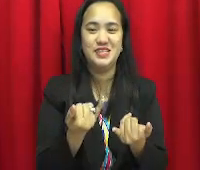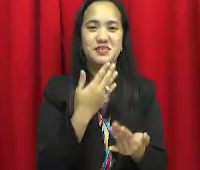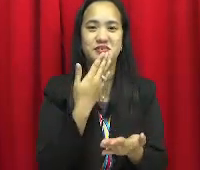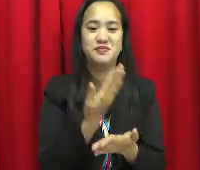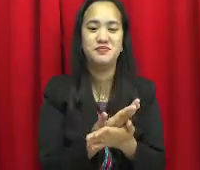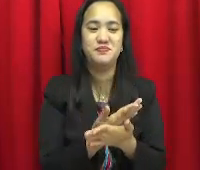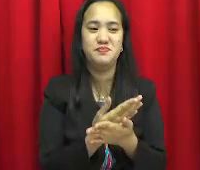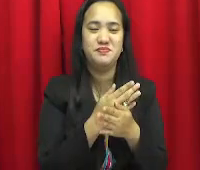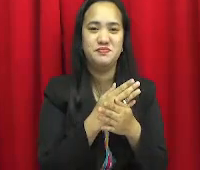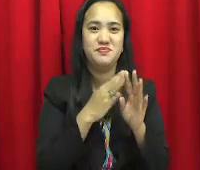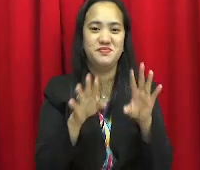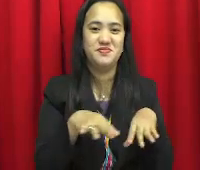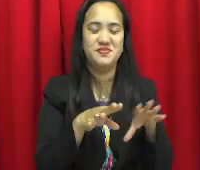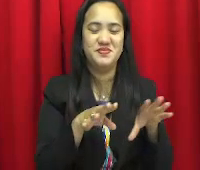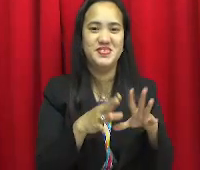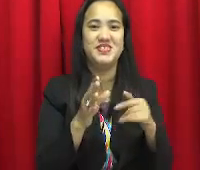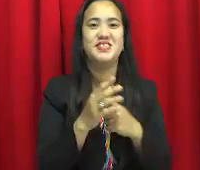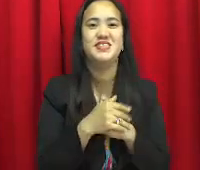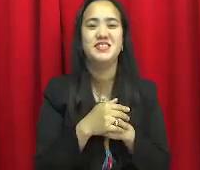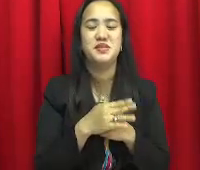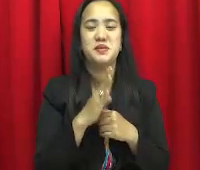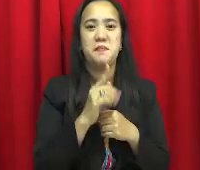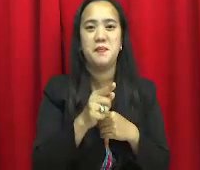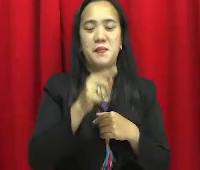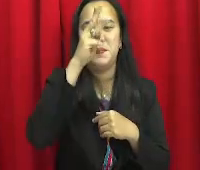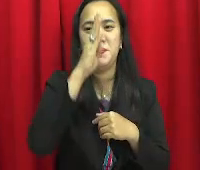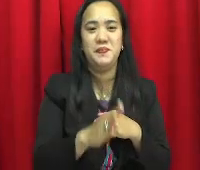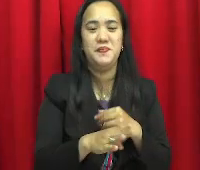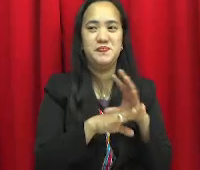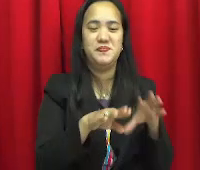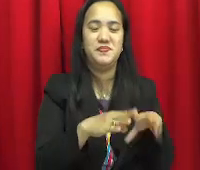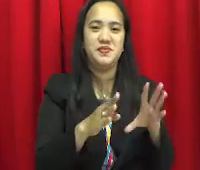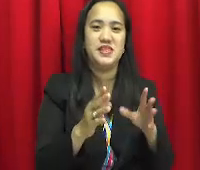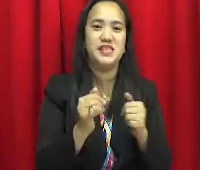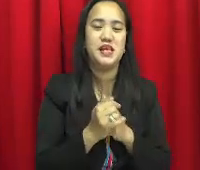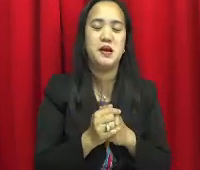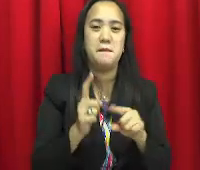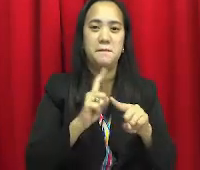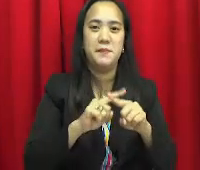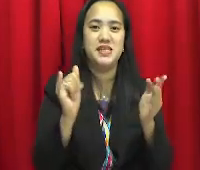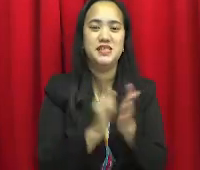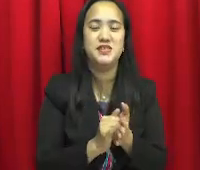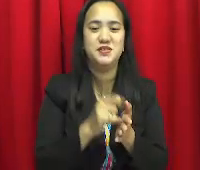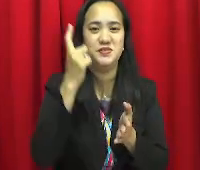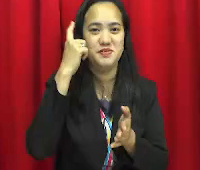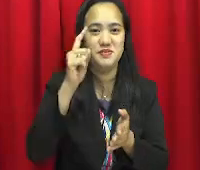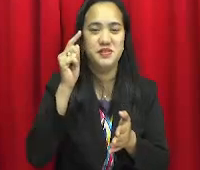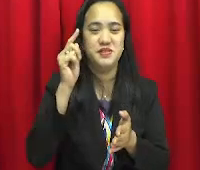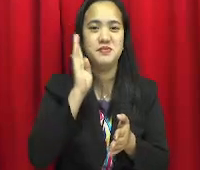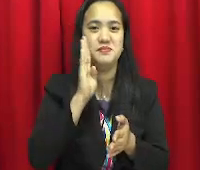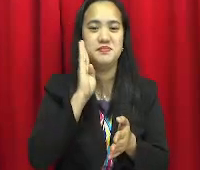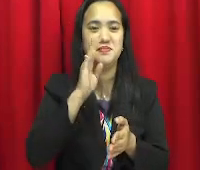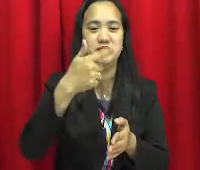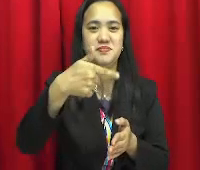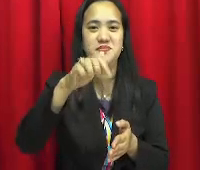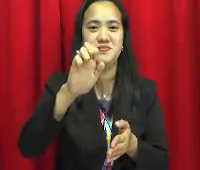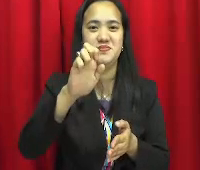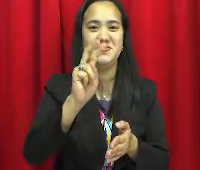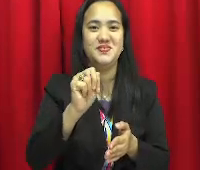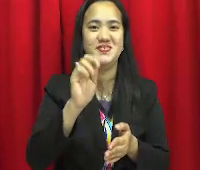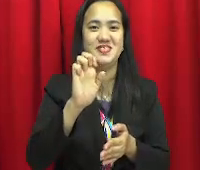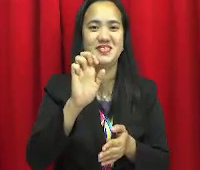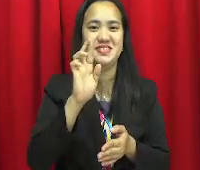Okay. Binago ko ang doktrina eh. Kay Hiner lang yun. Exclusively. Yeah, exclusively for Hiner. At sa lahat sa mga